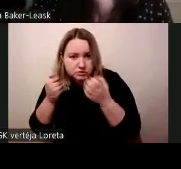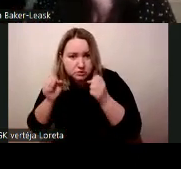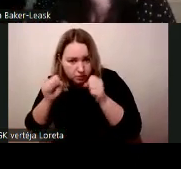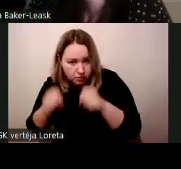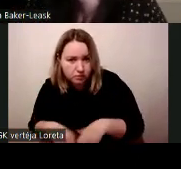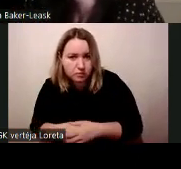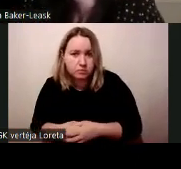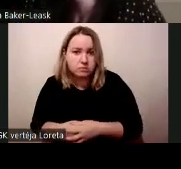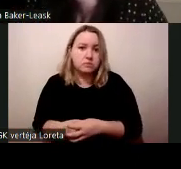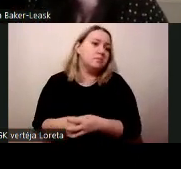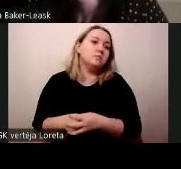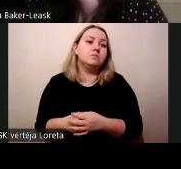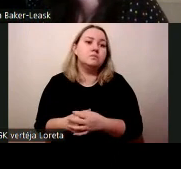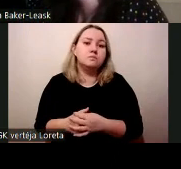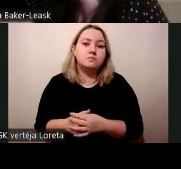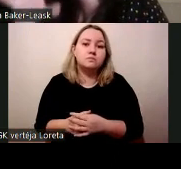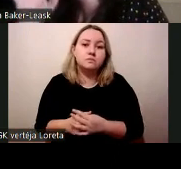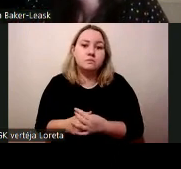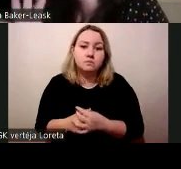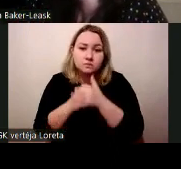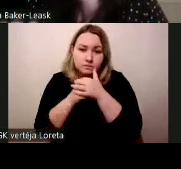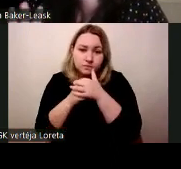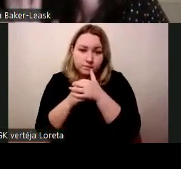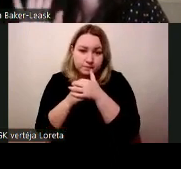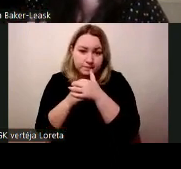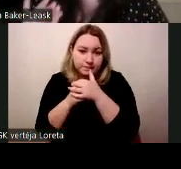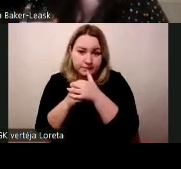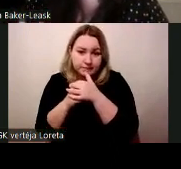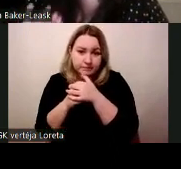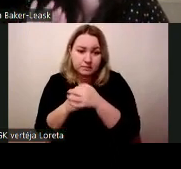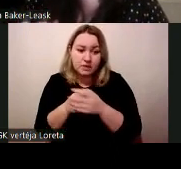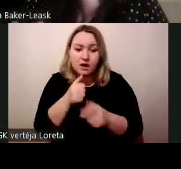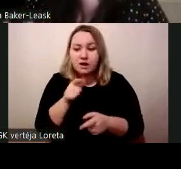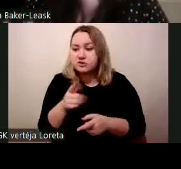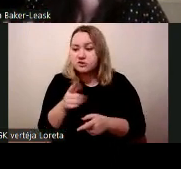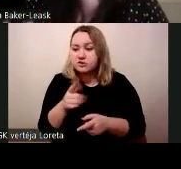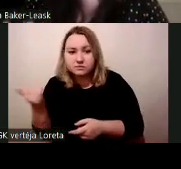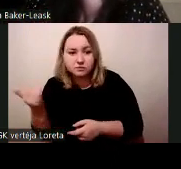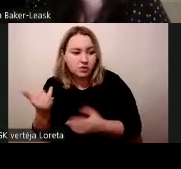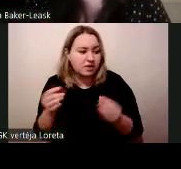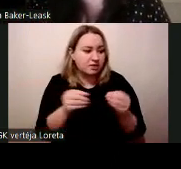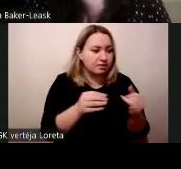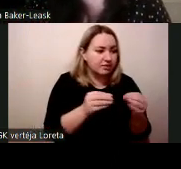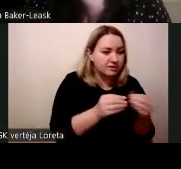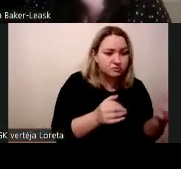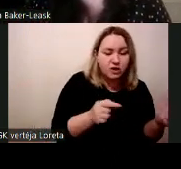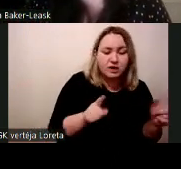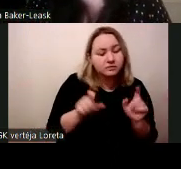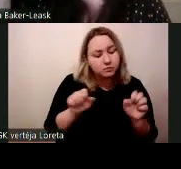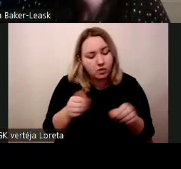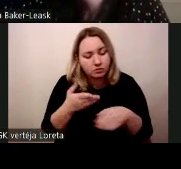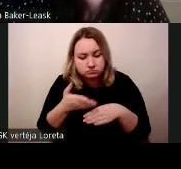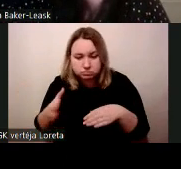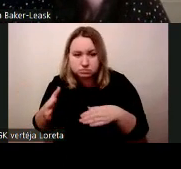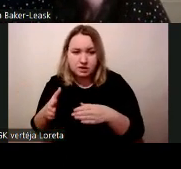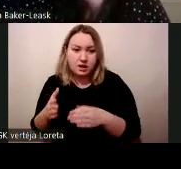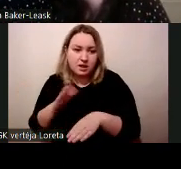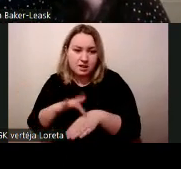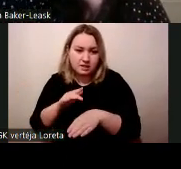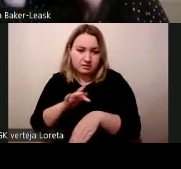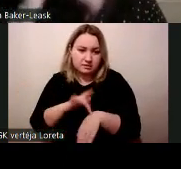Ar mes kažkur tai randame čia 5 minutės, ten 10 minučių ir panašiai. Kaip vis tik tai sukūrėme